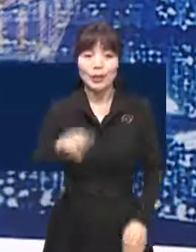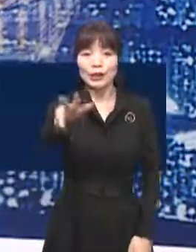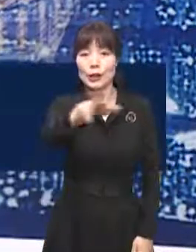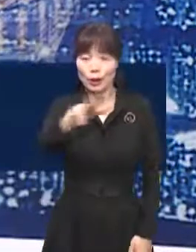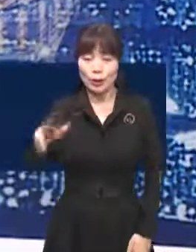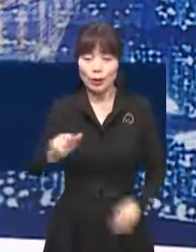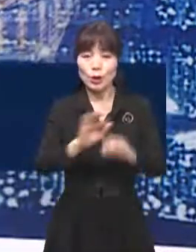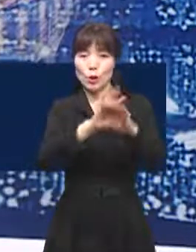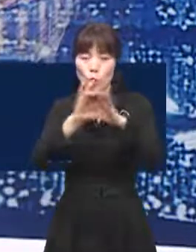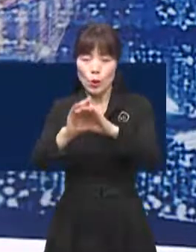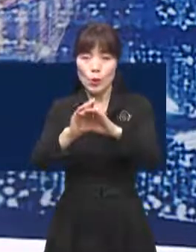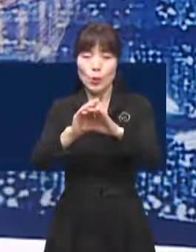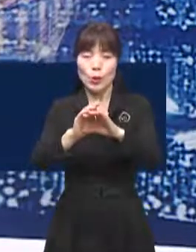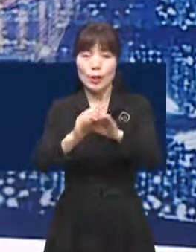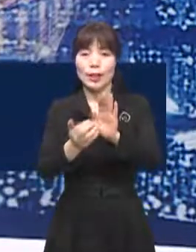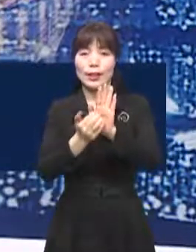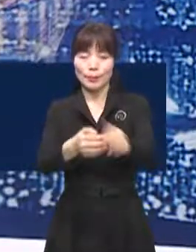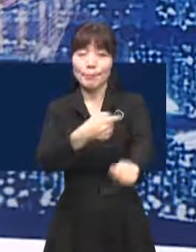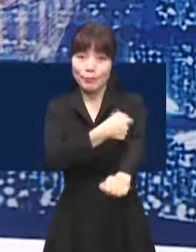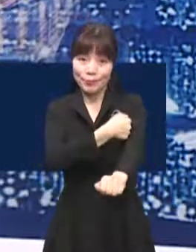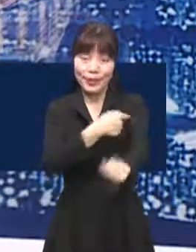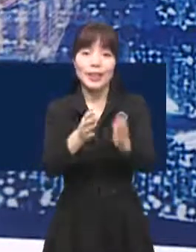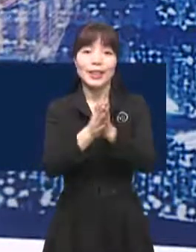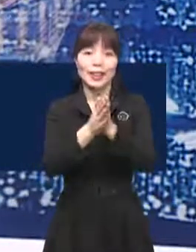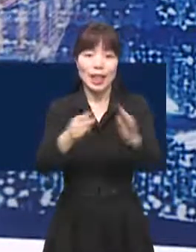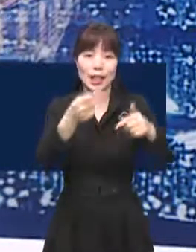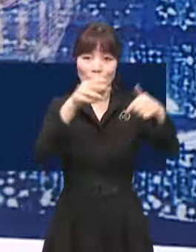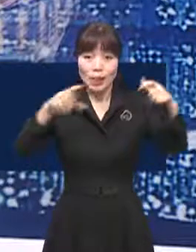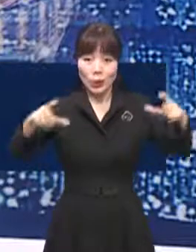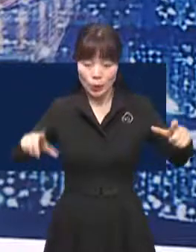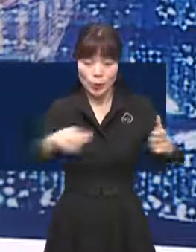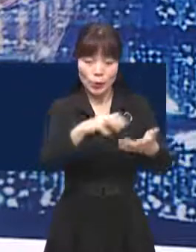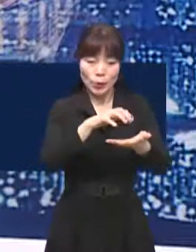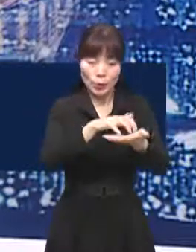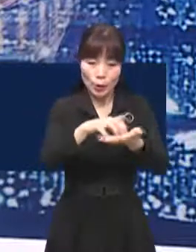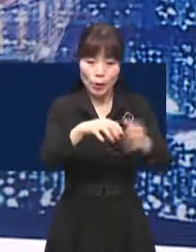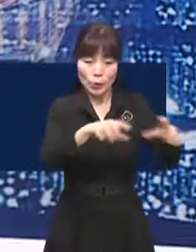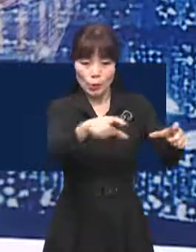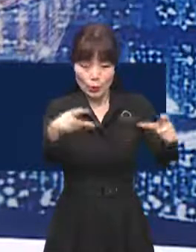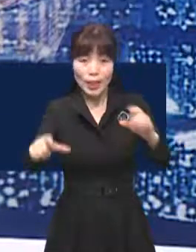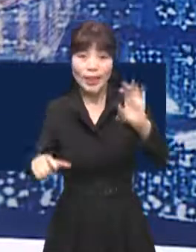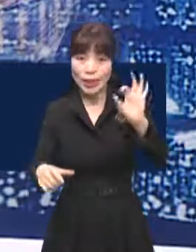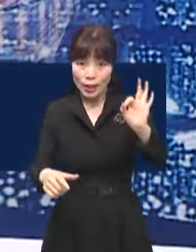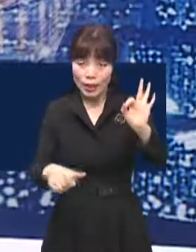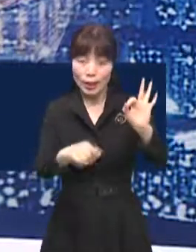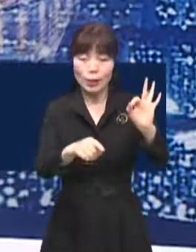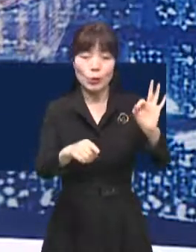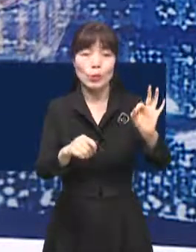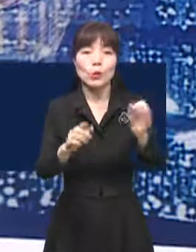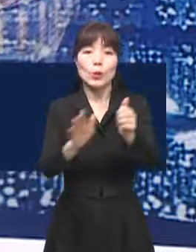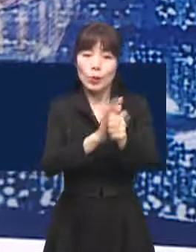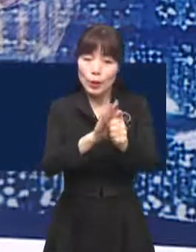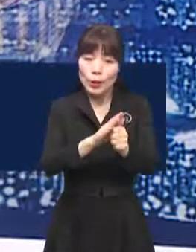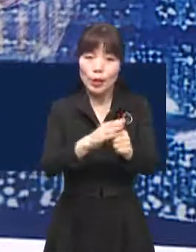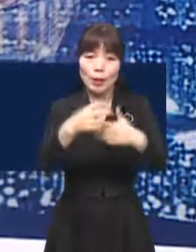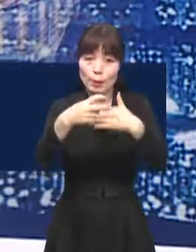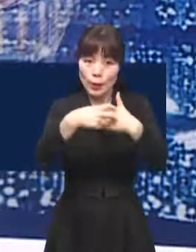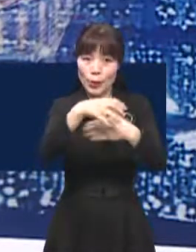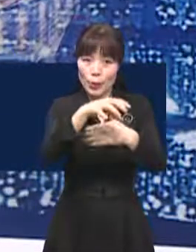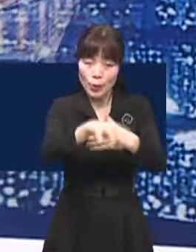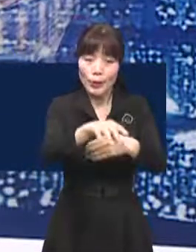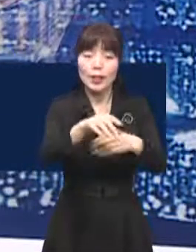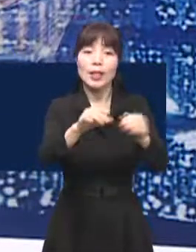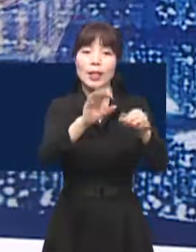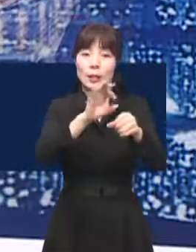전국적으로 코로나19 백신 접종이 시작됐습니다. 인천에서는 10개 군구 보건소와 요양병원 10곳에서 백신 접종이